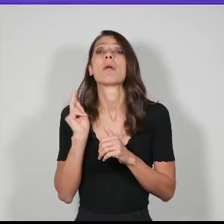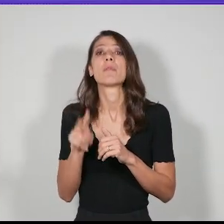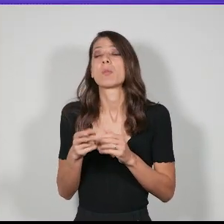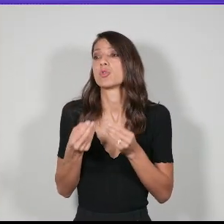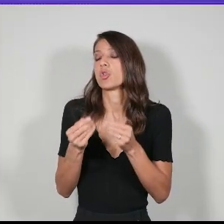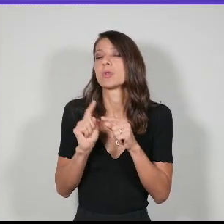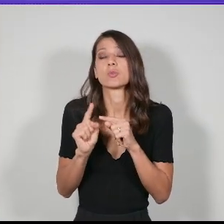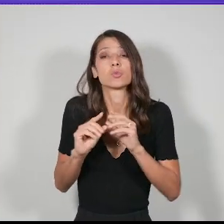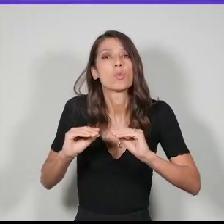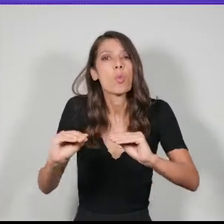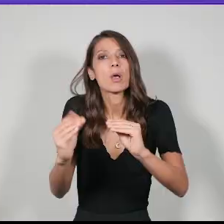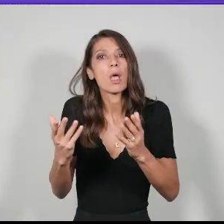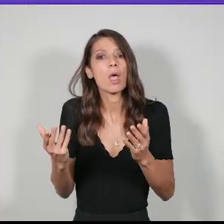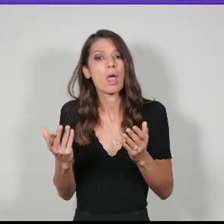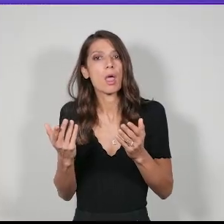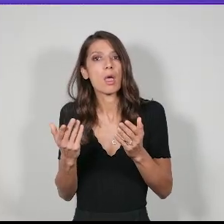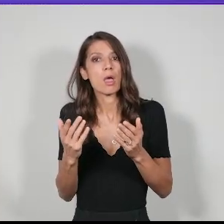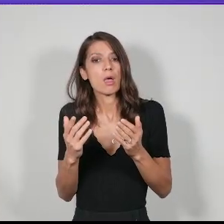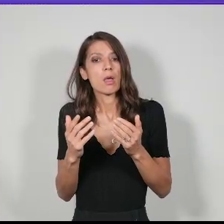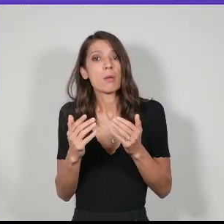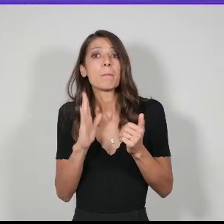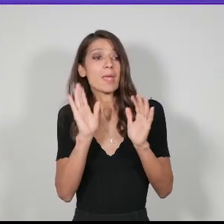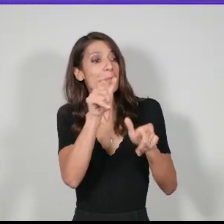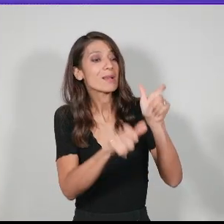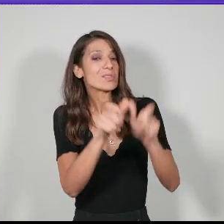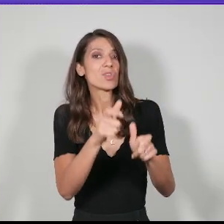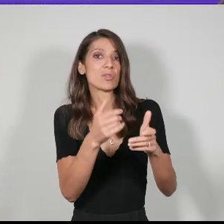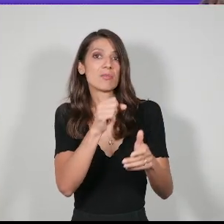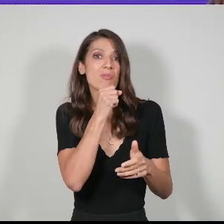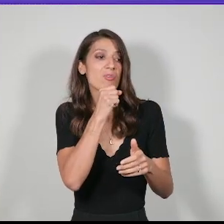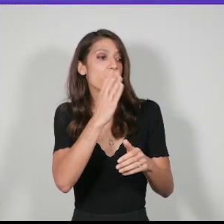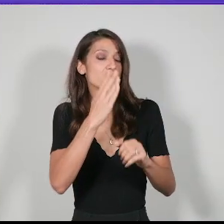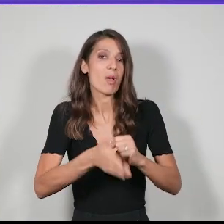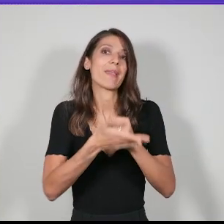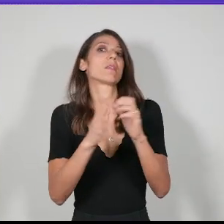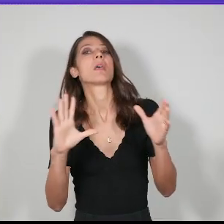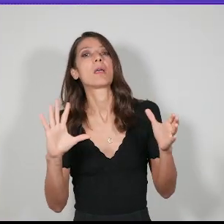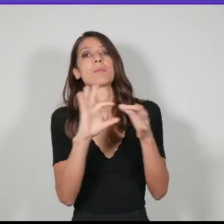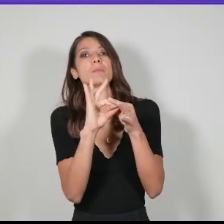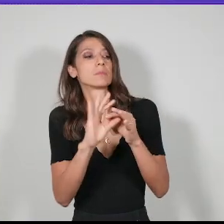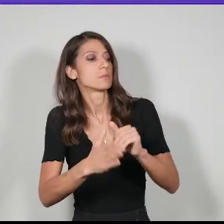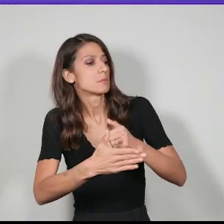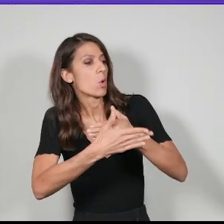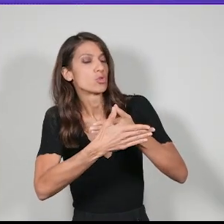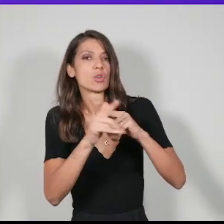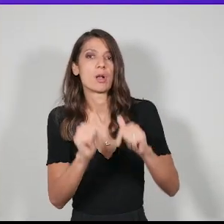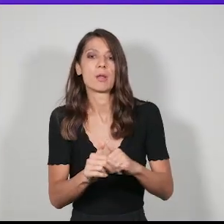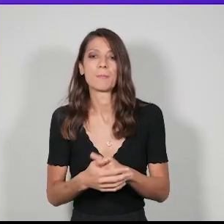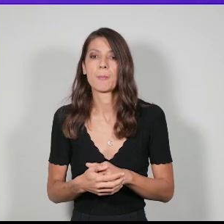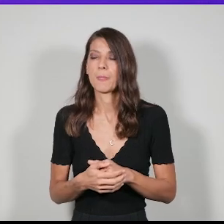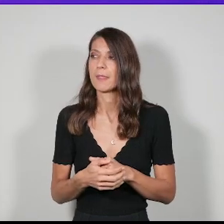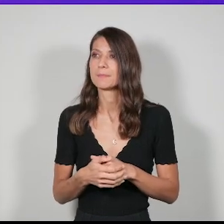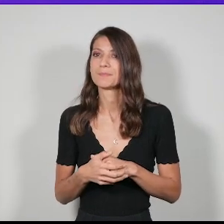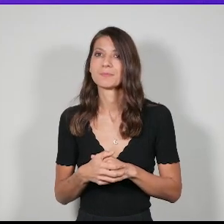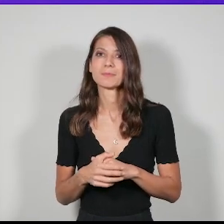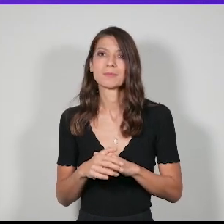très pragmatique, en proximité surtout avec les personnes aidées. C'est-à-dire, quelle est la réalité de ces personnes? Je voudrais qu'on regarde un peu